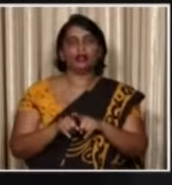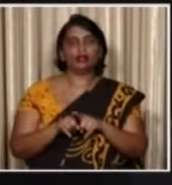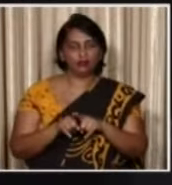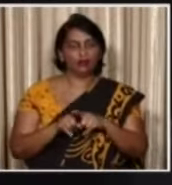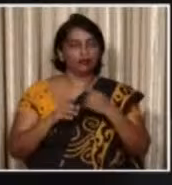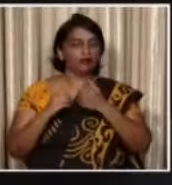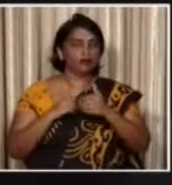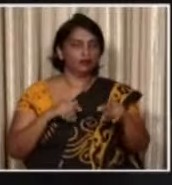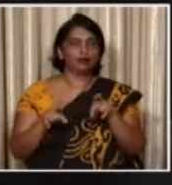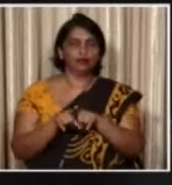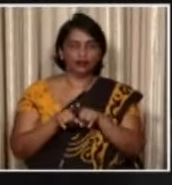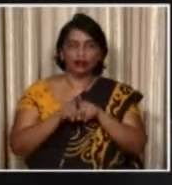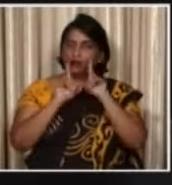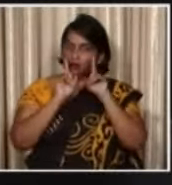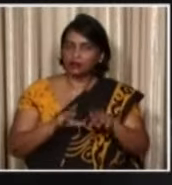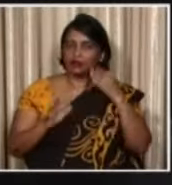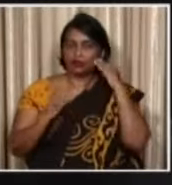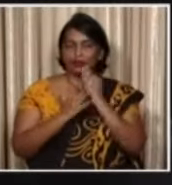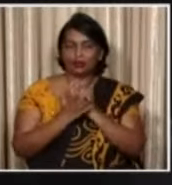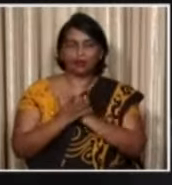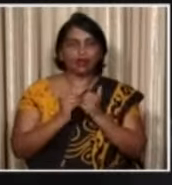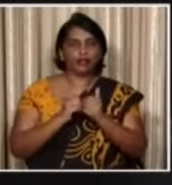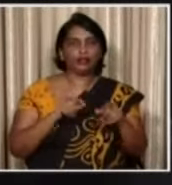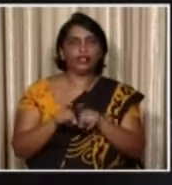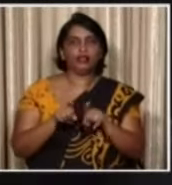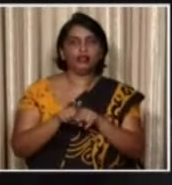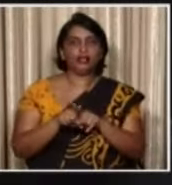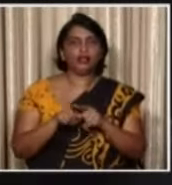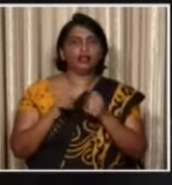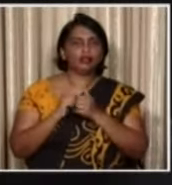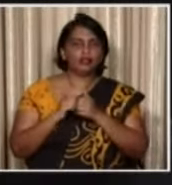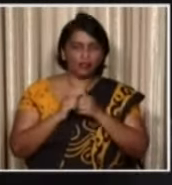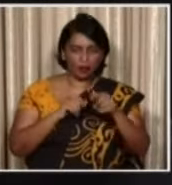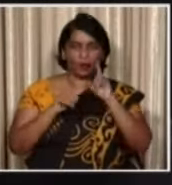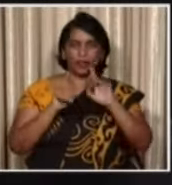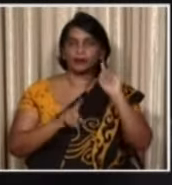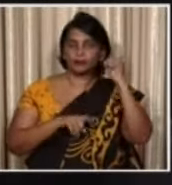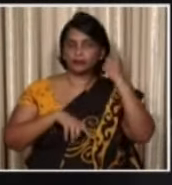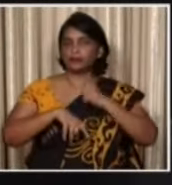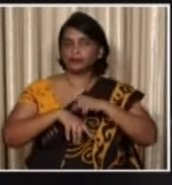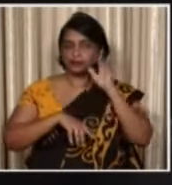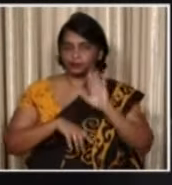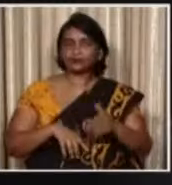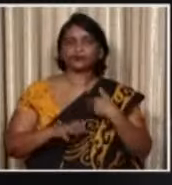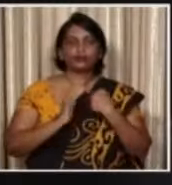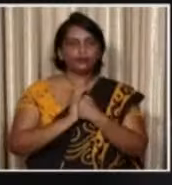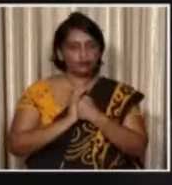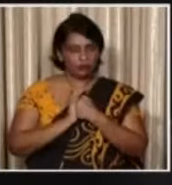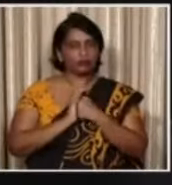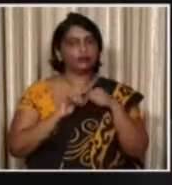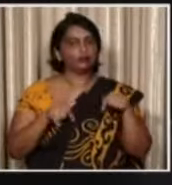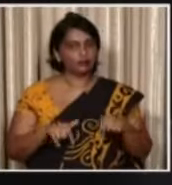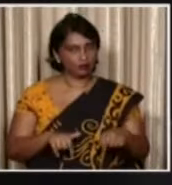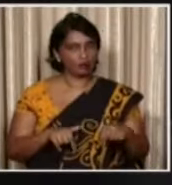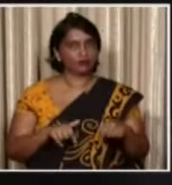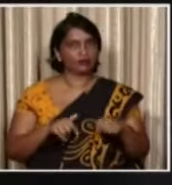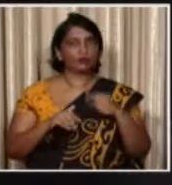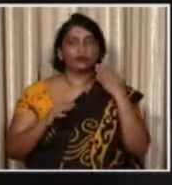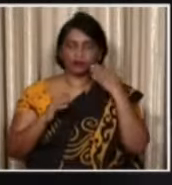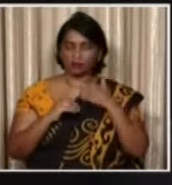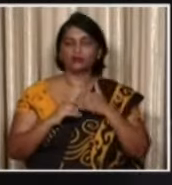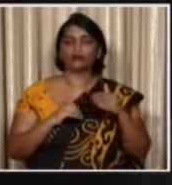di Sitine, Emanisa, Emma Sangwe, the Karne Pidibando, Petama Vatavata Mame Garusabave, the Mulu